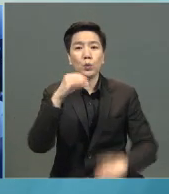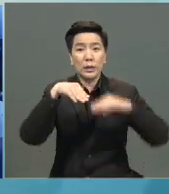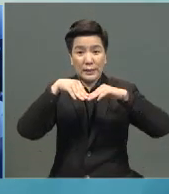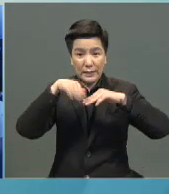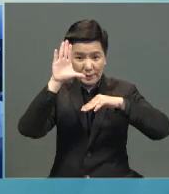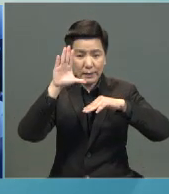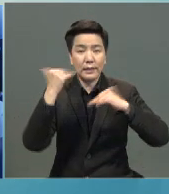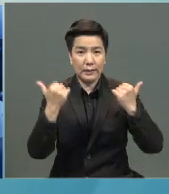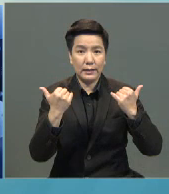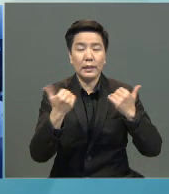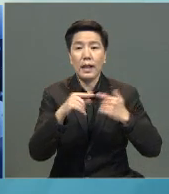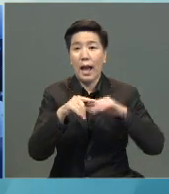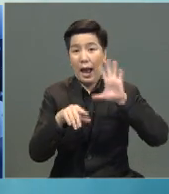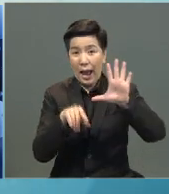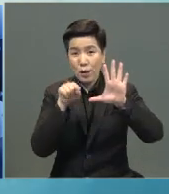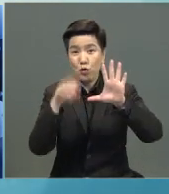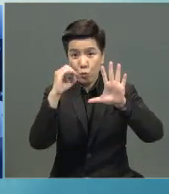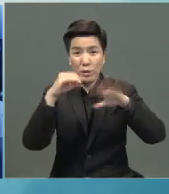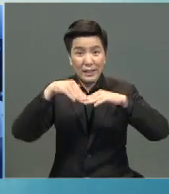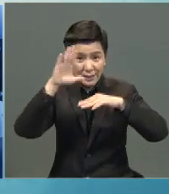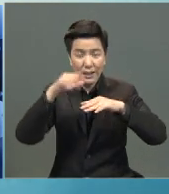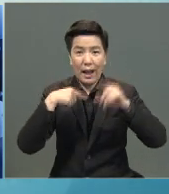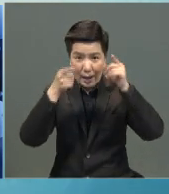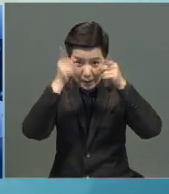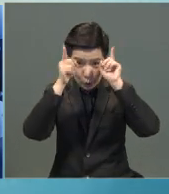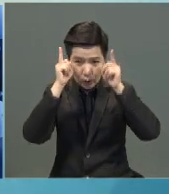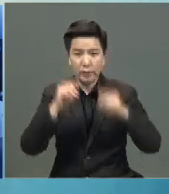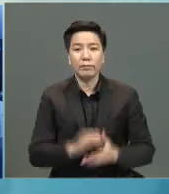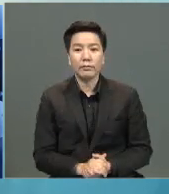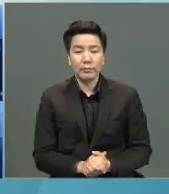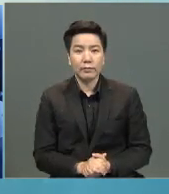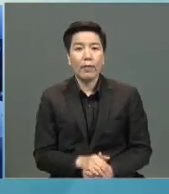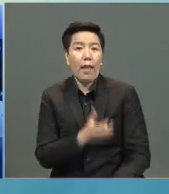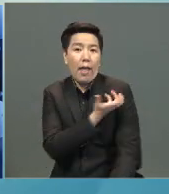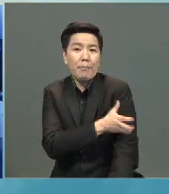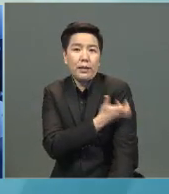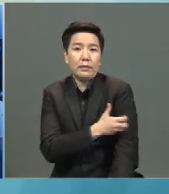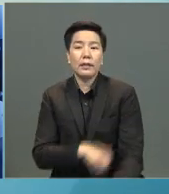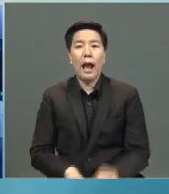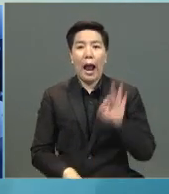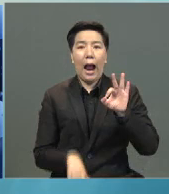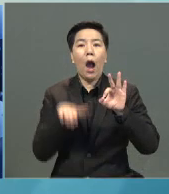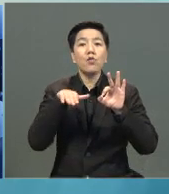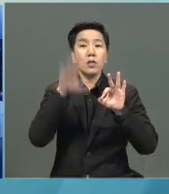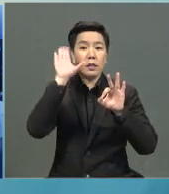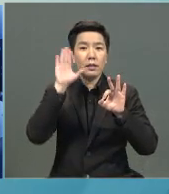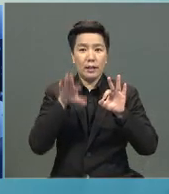ปีย้อนหลังเนี่ยตอนนี้เป็นระดับเป็นแอนดรอยด์เวอร์ชั่นให้0และขึ้นไปทั้งนั้นนะครับส่วน iOSนะครับสัตว์ต้องเป็น version